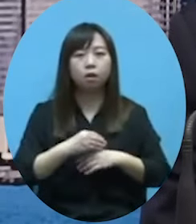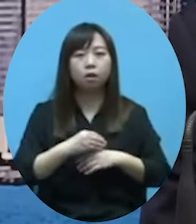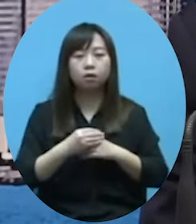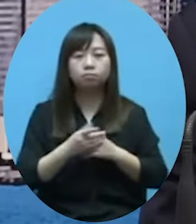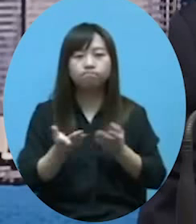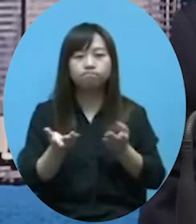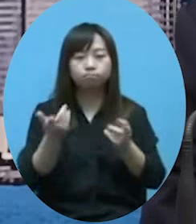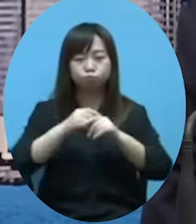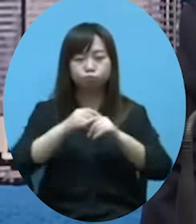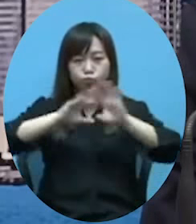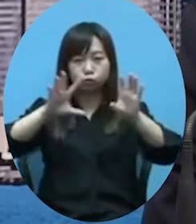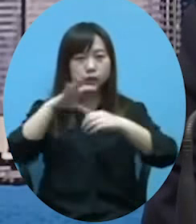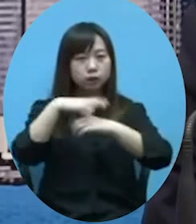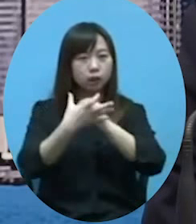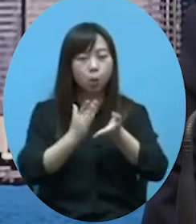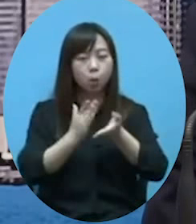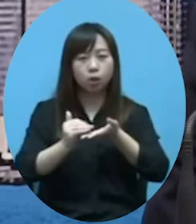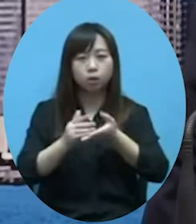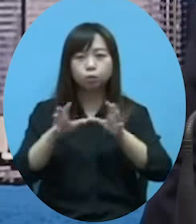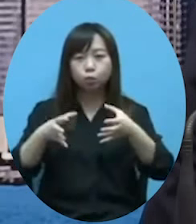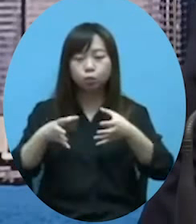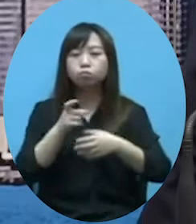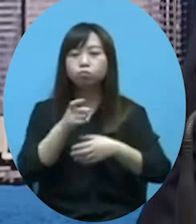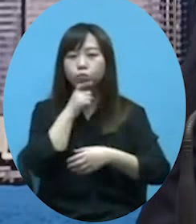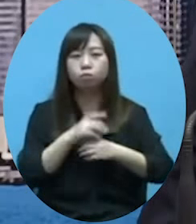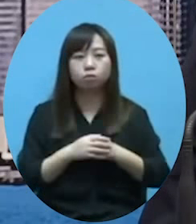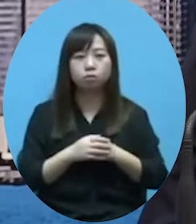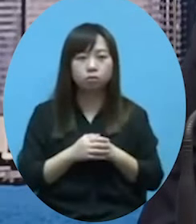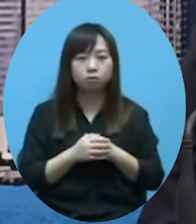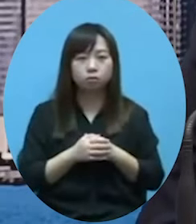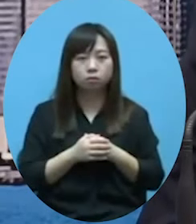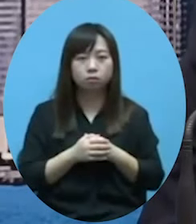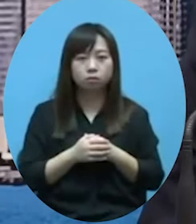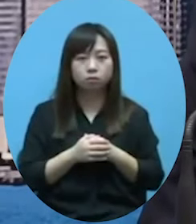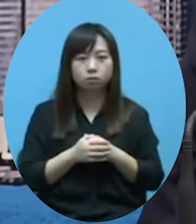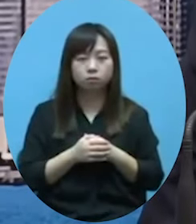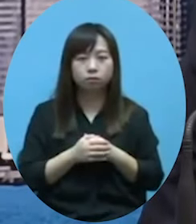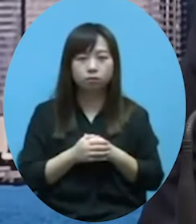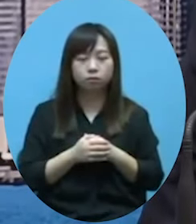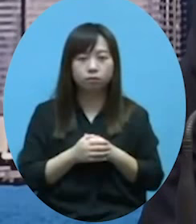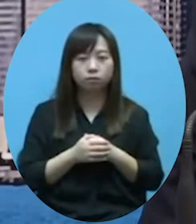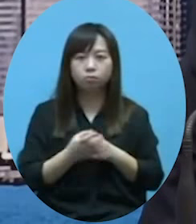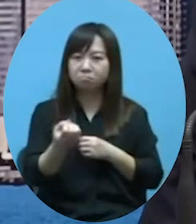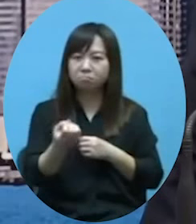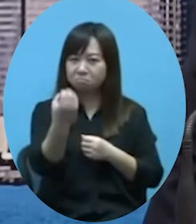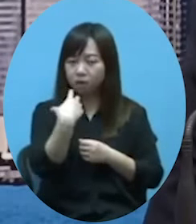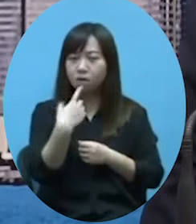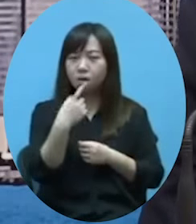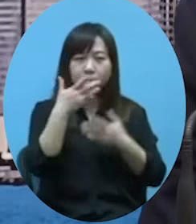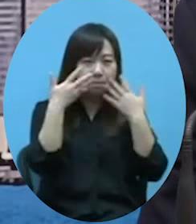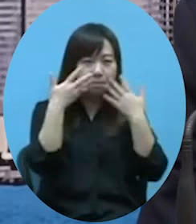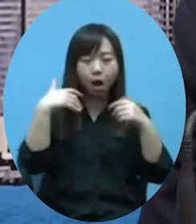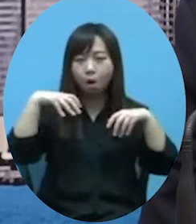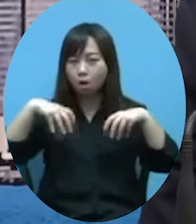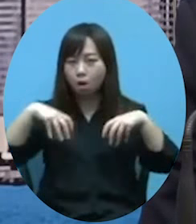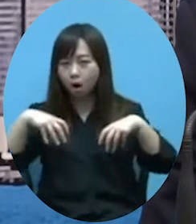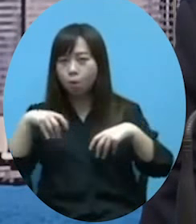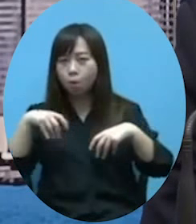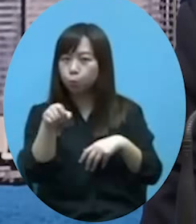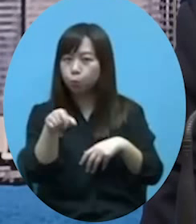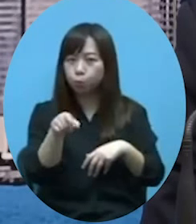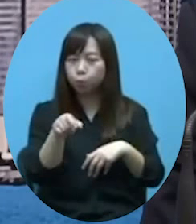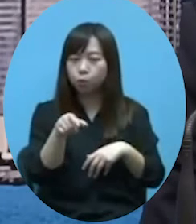正式通報了世界動物衛生組織那麼也都問到究竟貓狗會